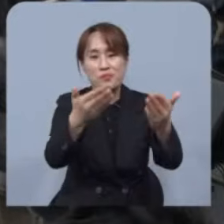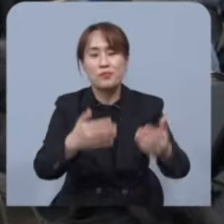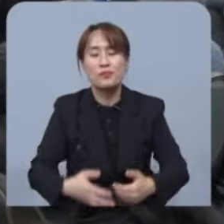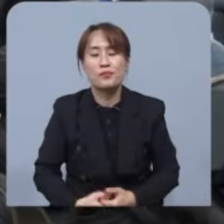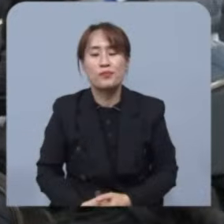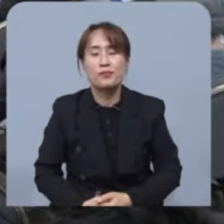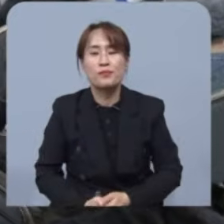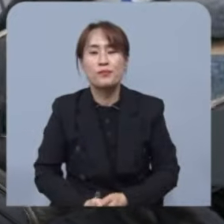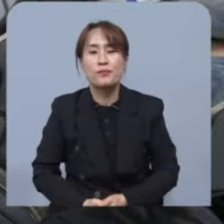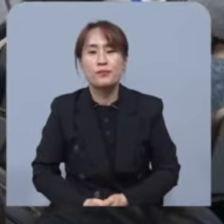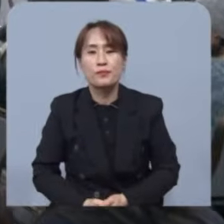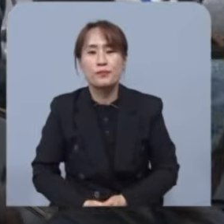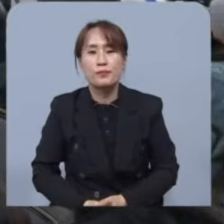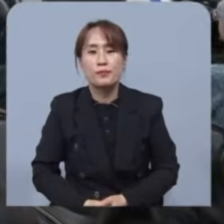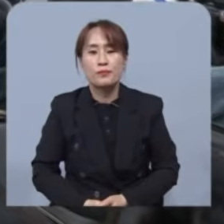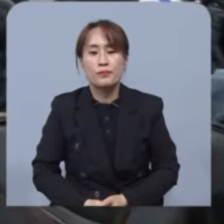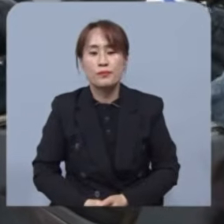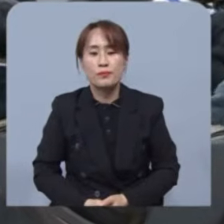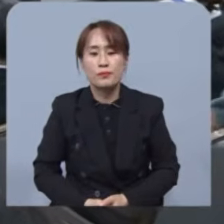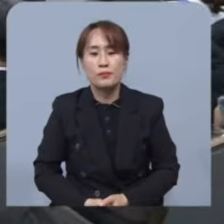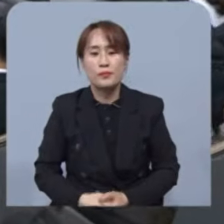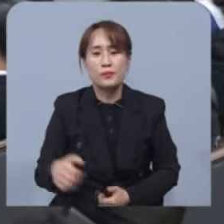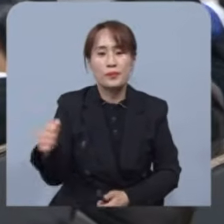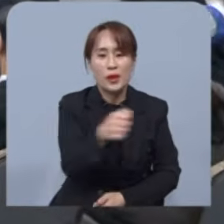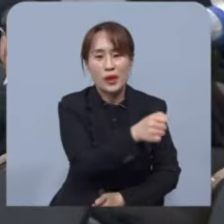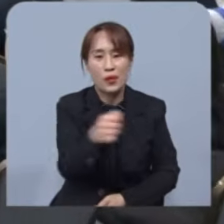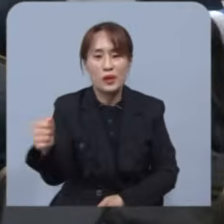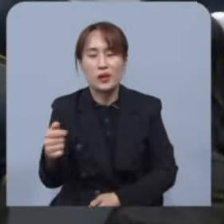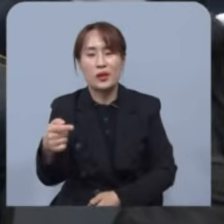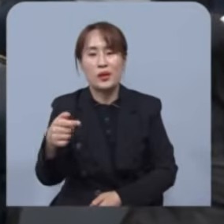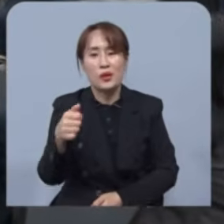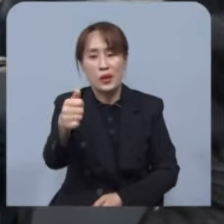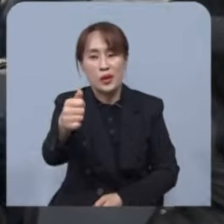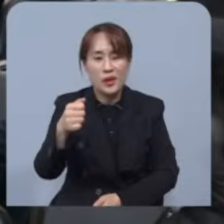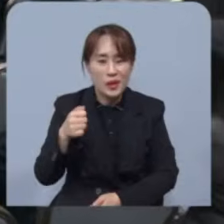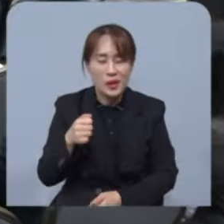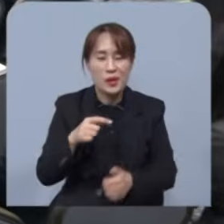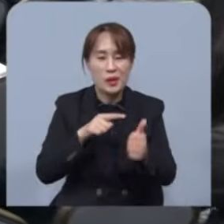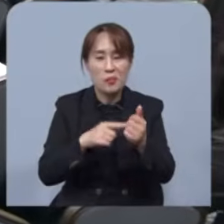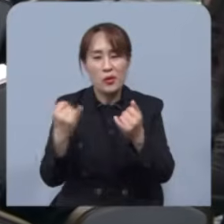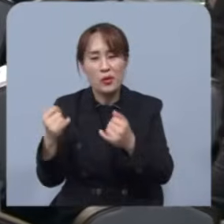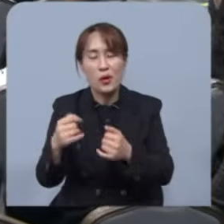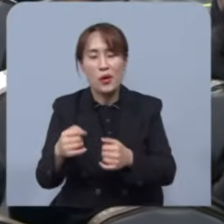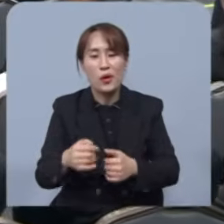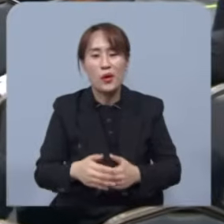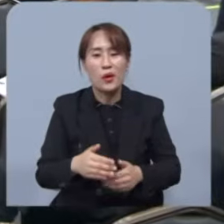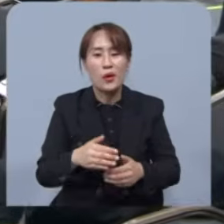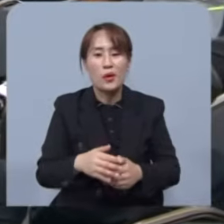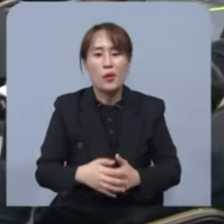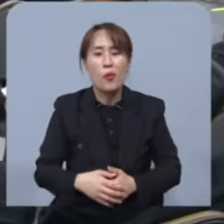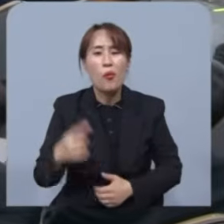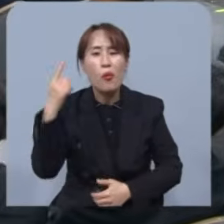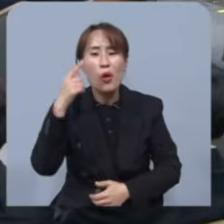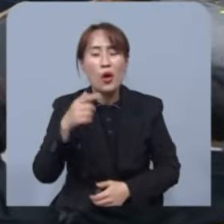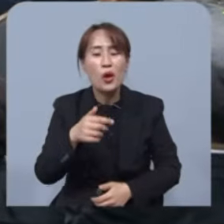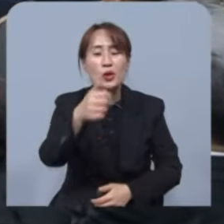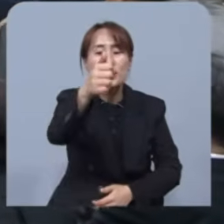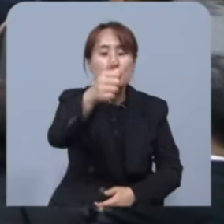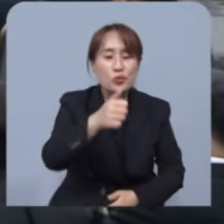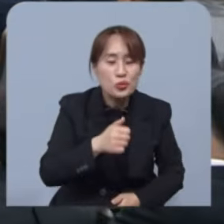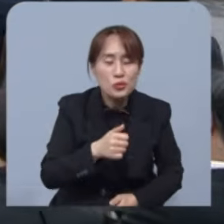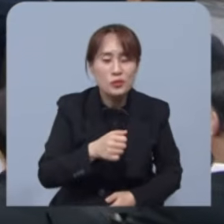전해드리겠습니다. 또 왔다 갔다 하고 뒤에도 왔다 갔다 하고 남연성도 하고 여성도 하고 이렇게 좀 해서 하지 쭉